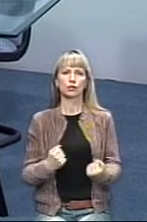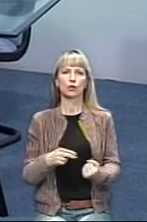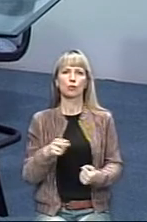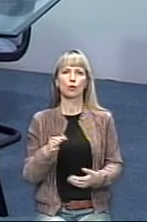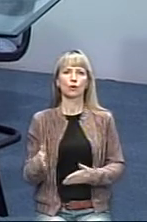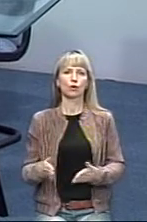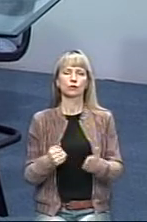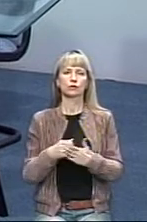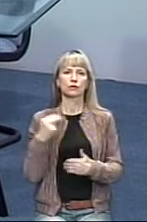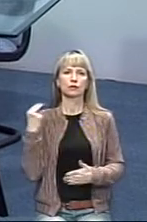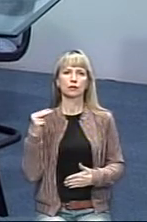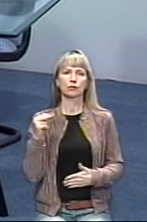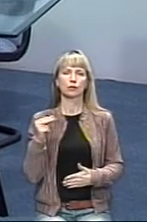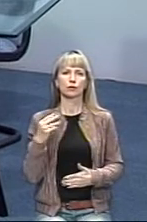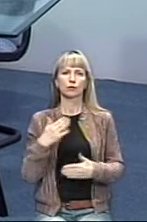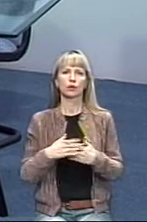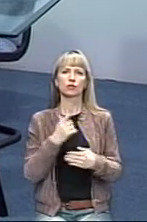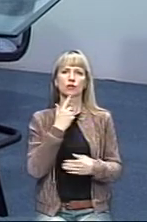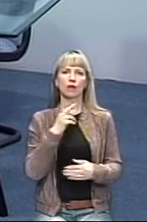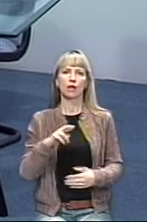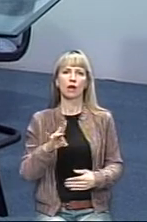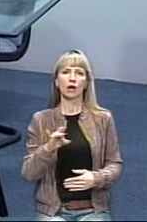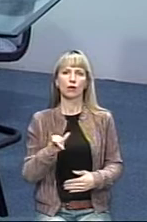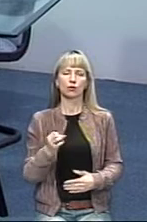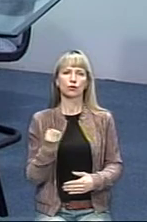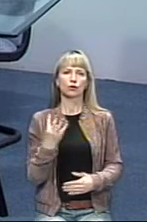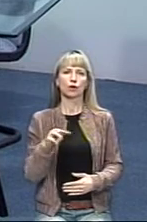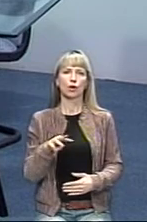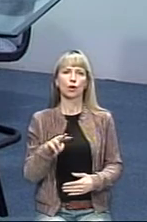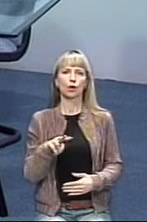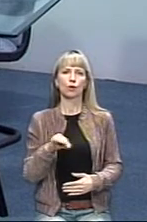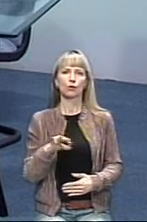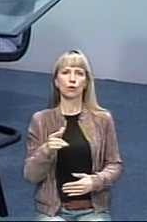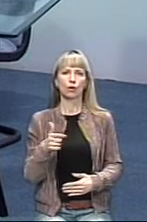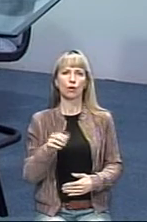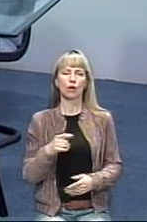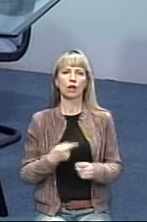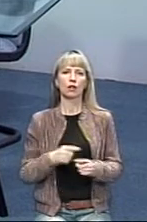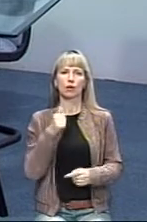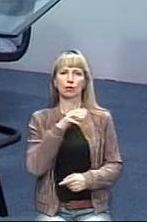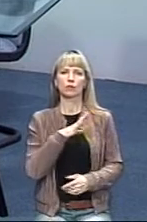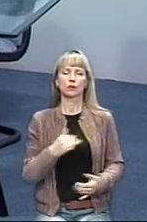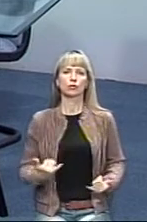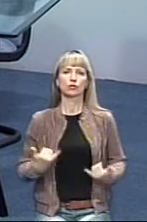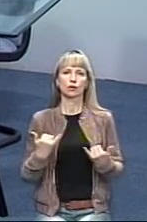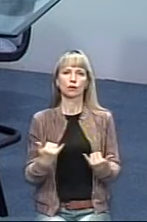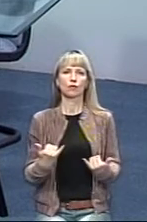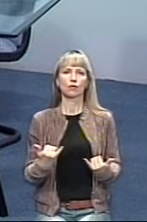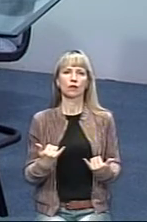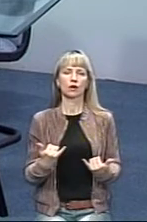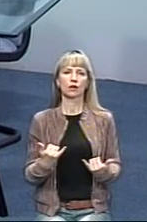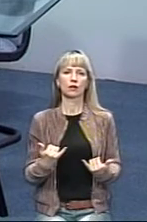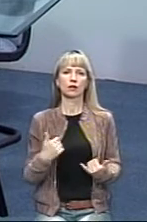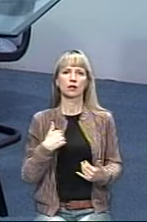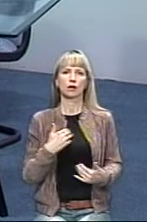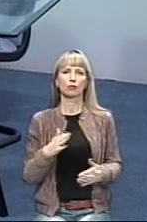до Запоріжжя біля Червоного Яру. 14 лютого цього року відбувалося пошанування. Я пропоную зараз переглянути,